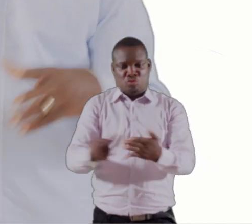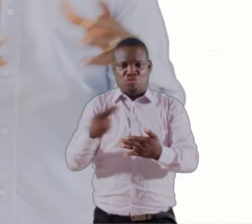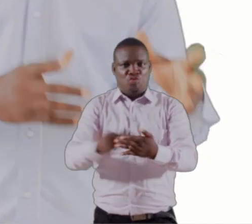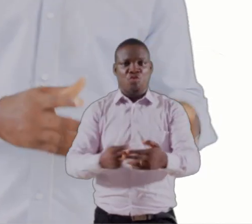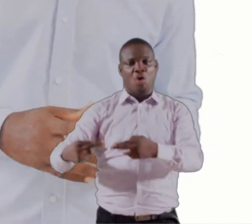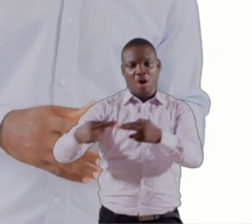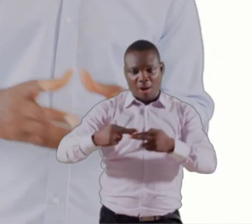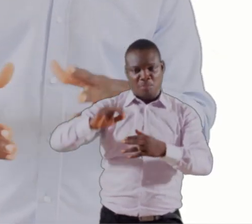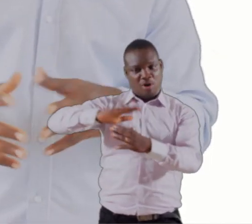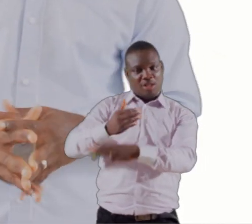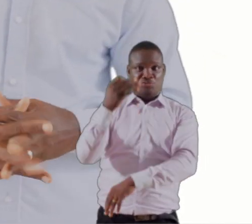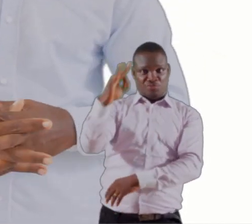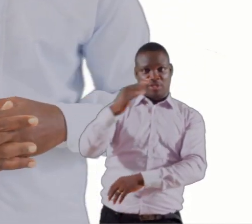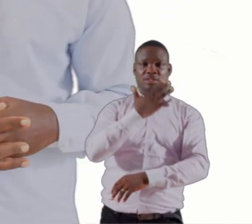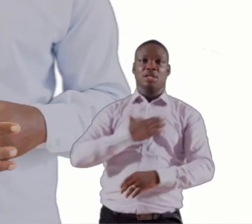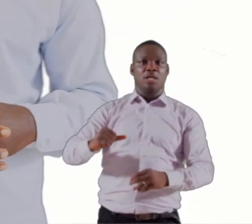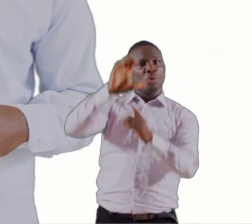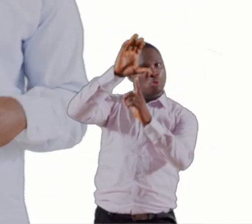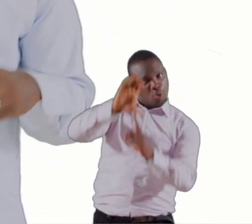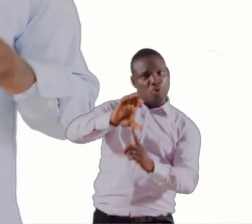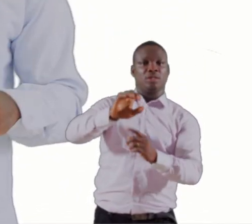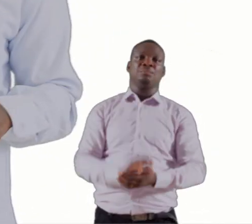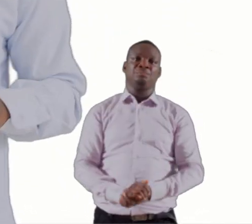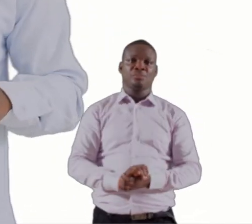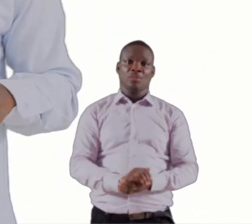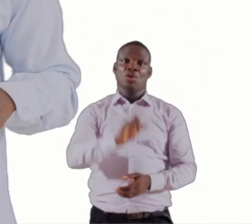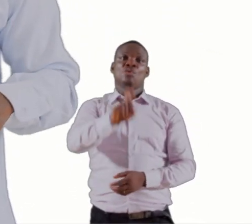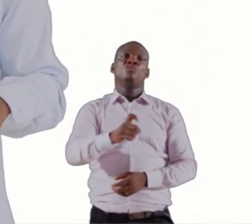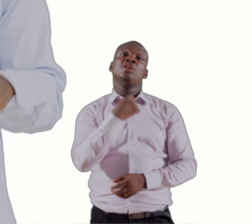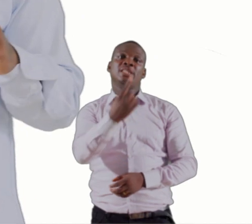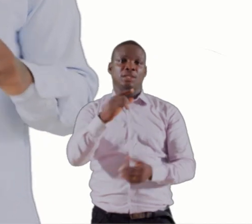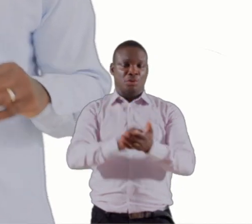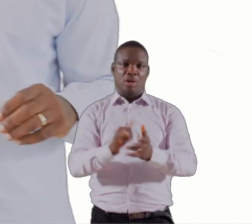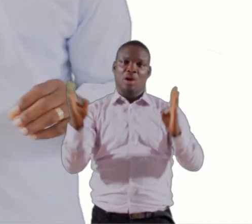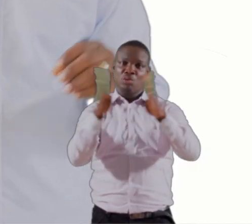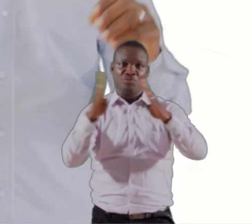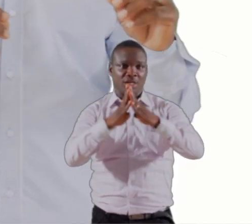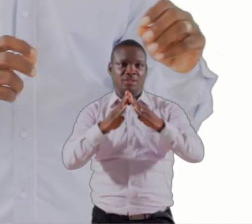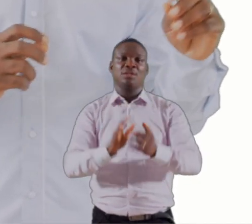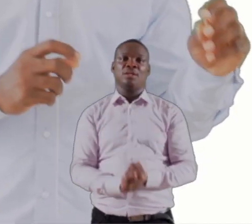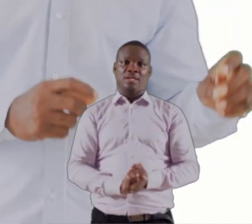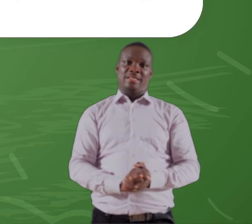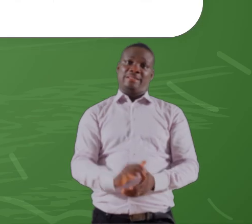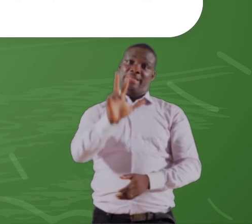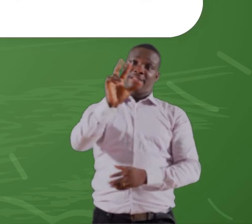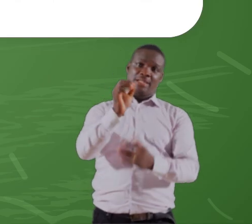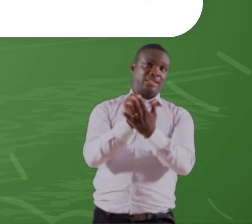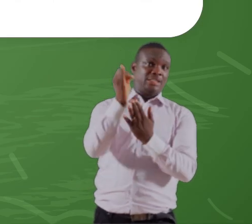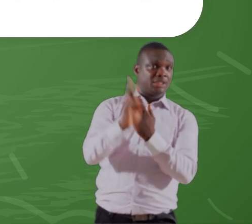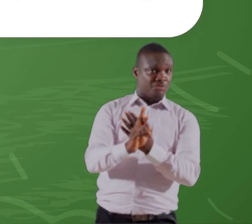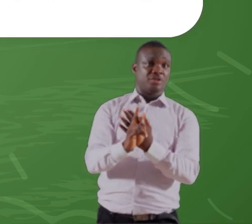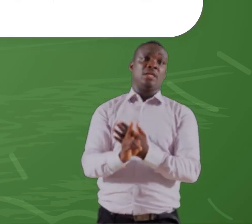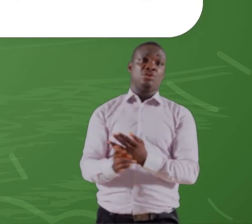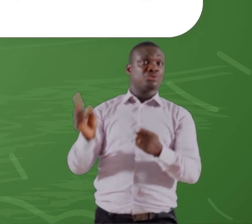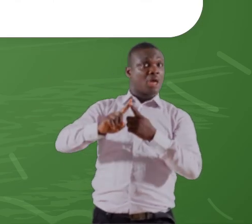rapports entre la France et ses colonies. Il faut dire que cette conférence, comme je l'ai dit, qui se tient du 30 janvier au 8